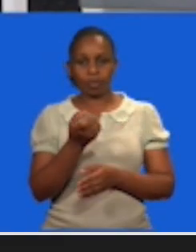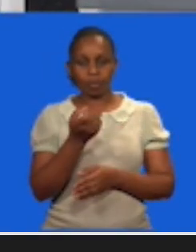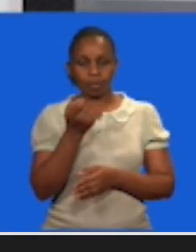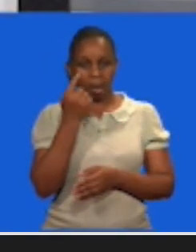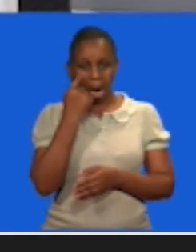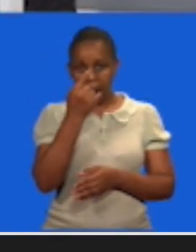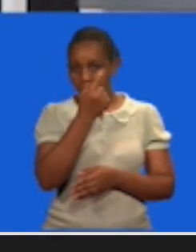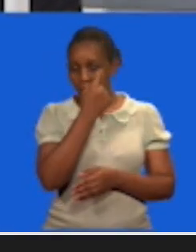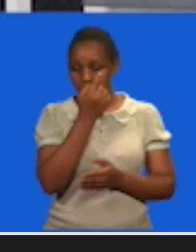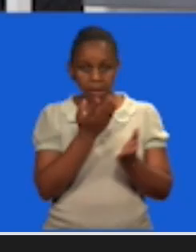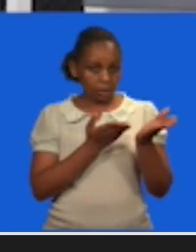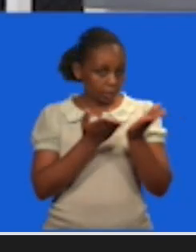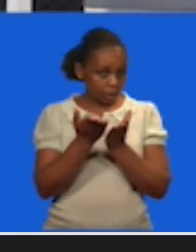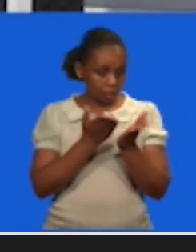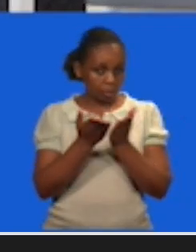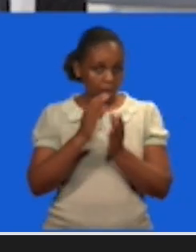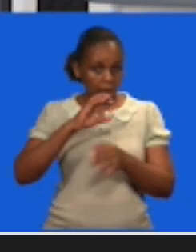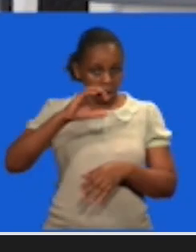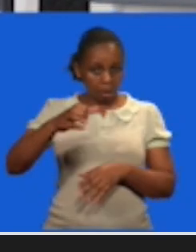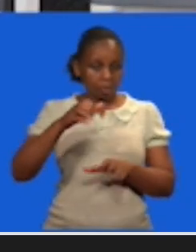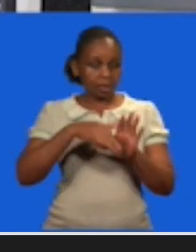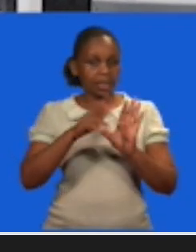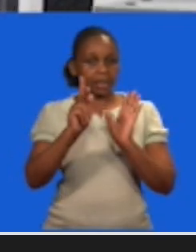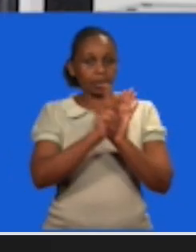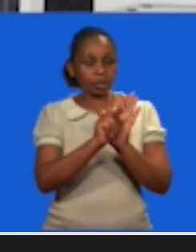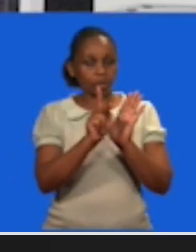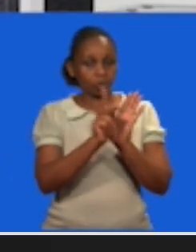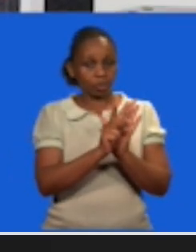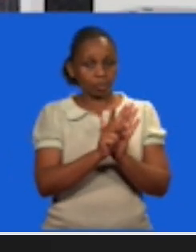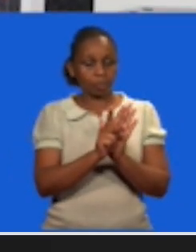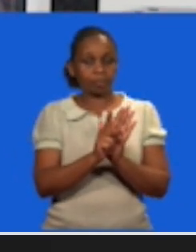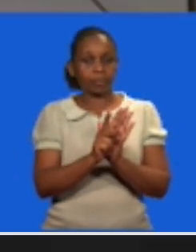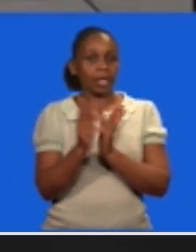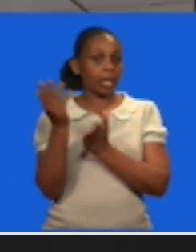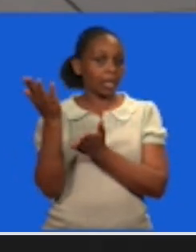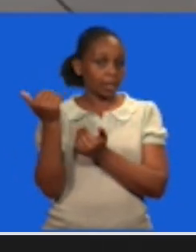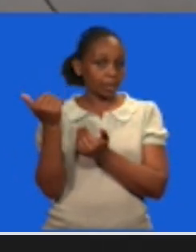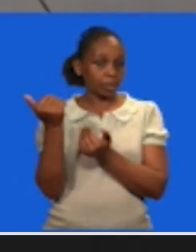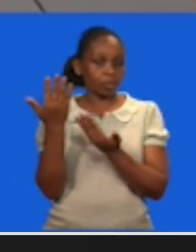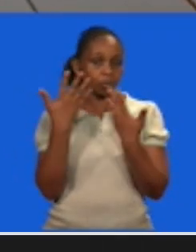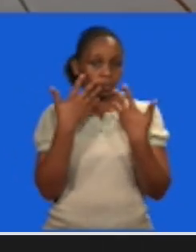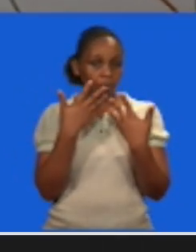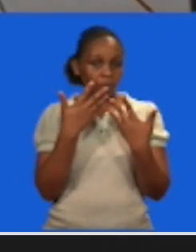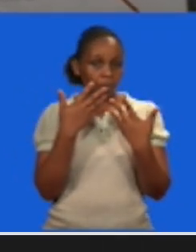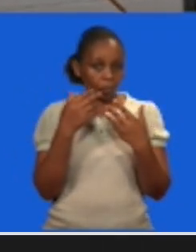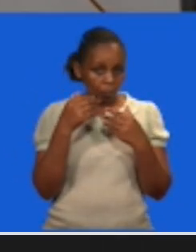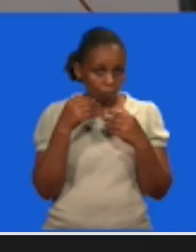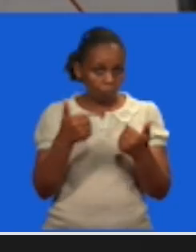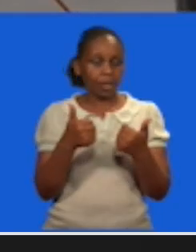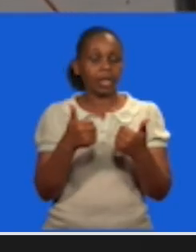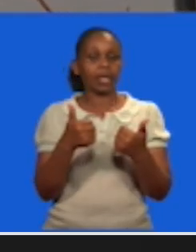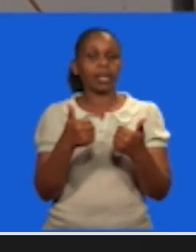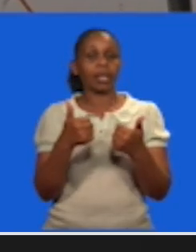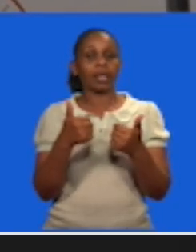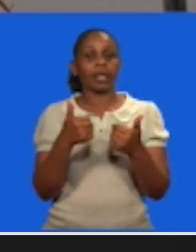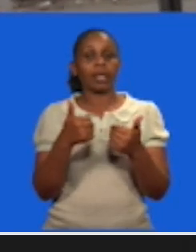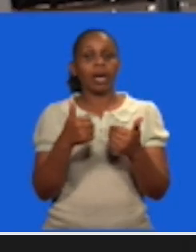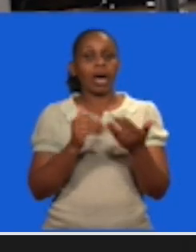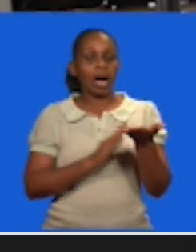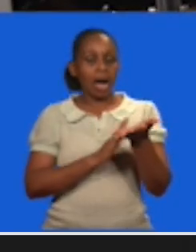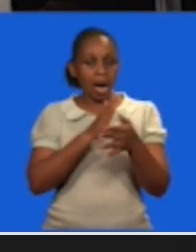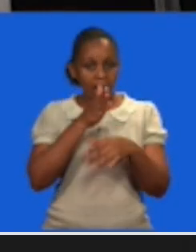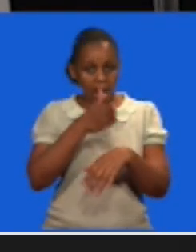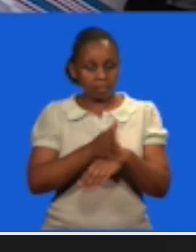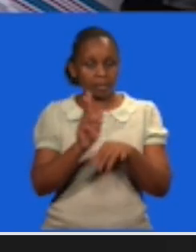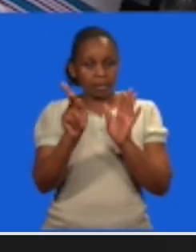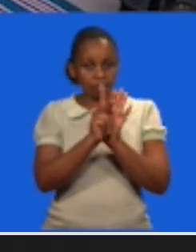Huduma za matibabu ya macho kwa wakazi wa kaunti ya Kitui zinatarajiwa kuimarika pakubwa baada